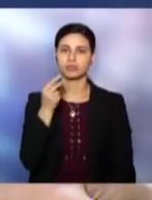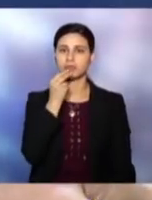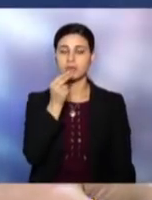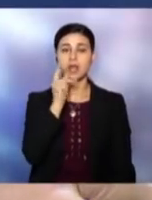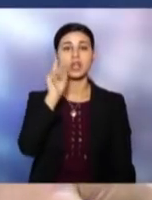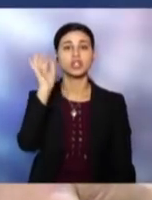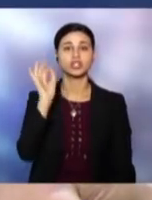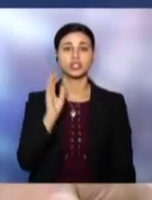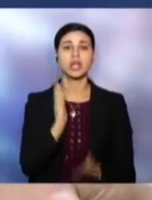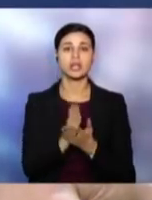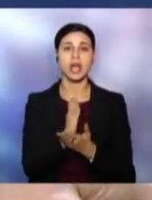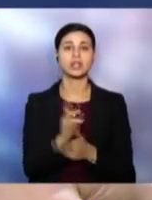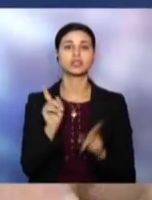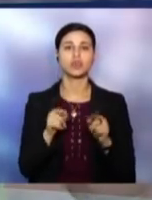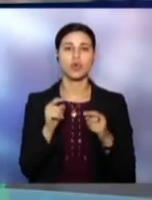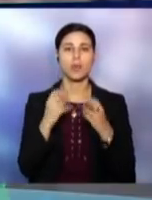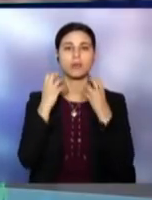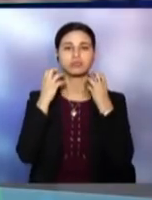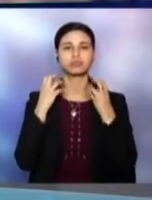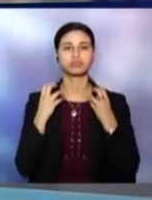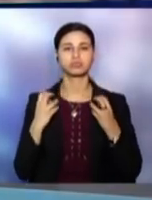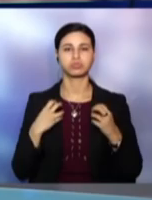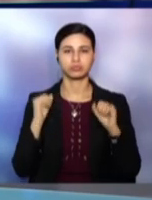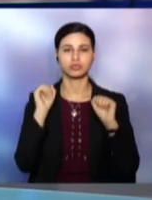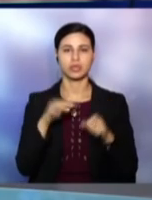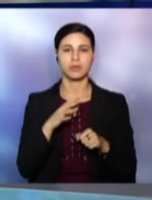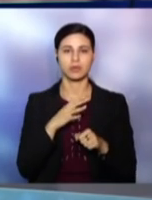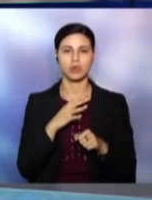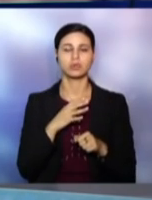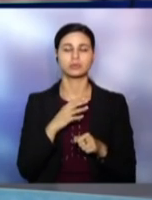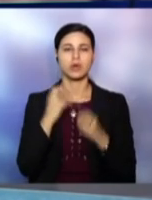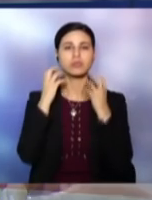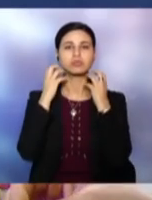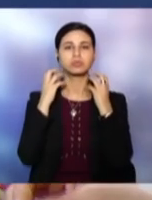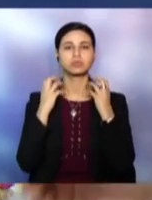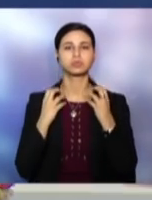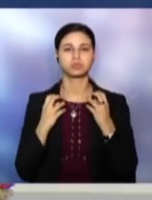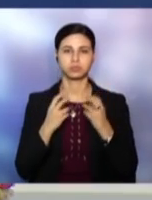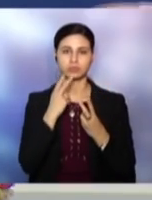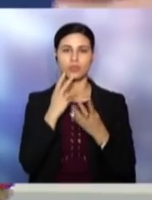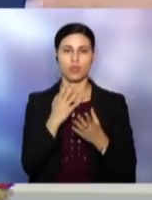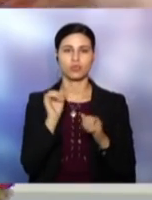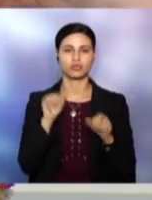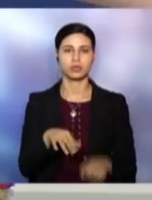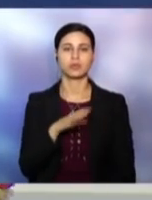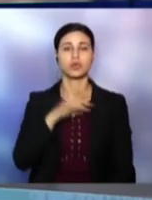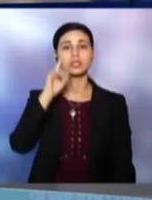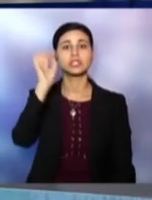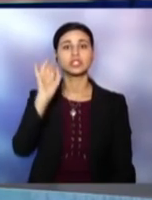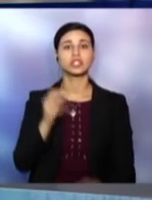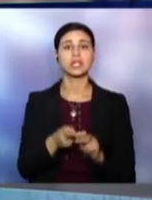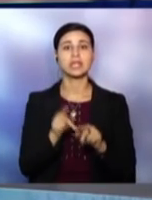ხშირ შემთხვევაში არის ხოლმე ლიმფადენოპათია, ანუ ლიმფადენიტი, უხშირესად ლიმფური კვანძების გადიდება, უხშირესად